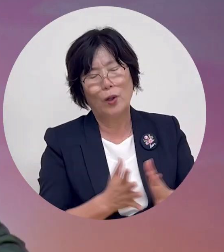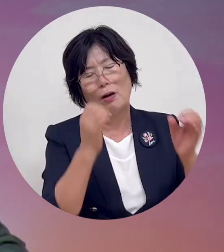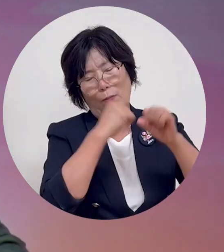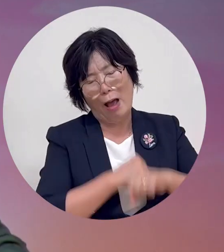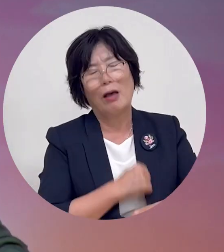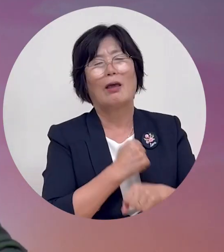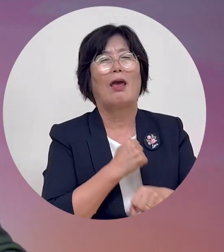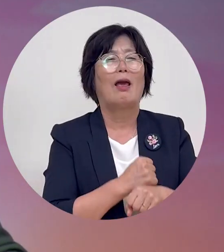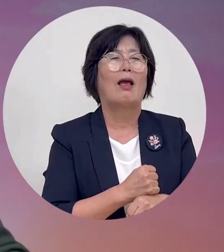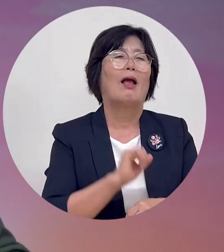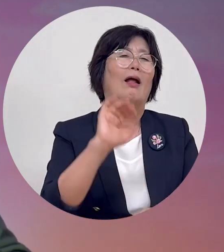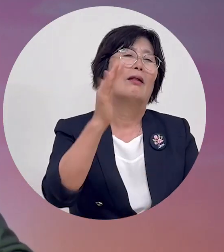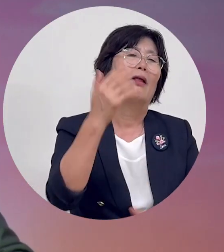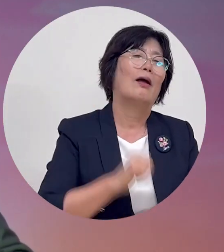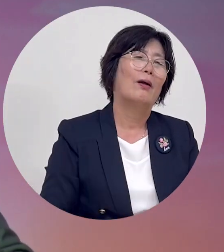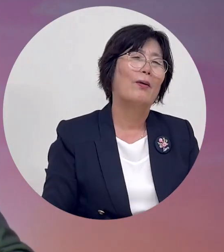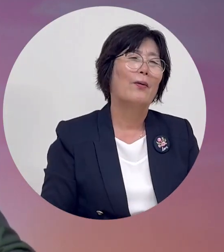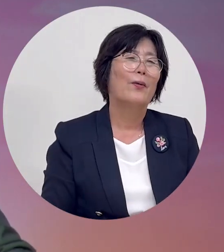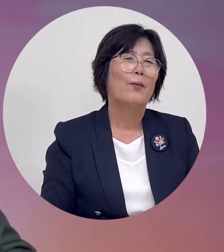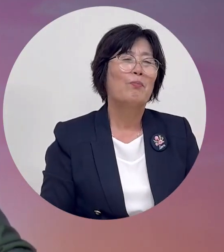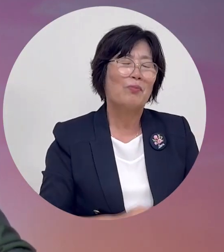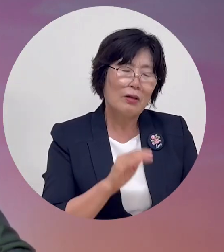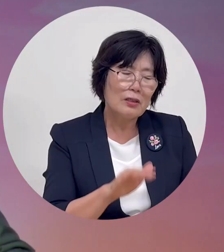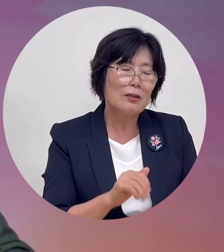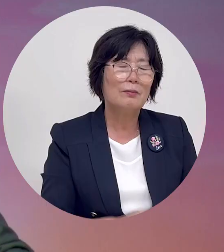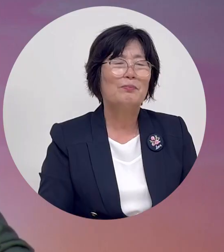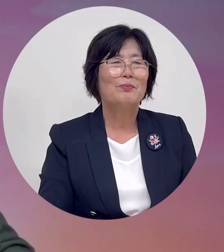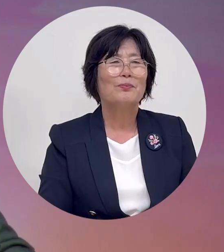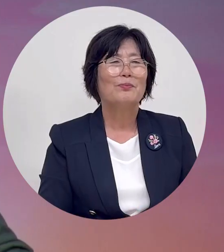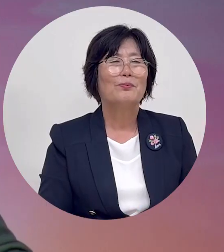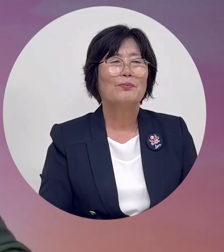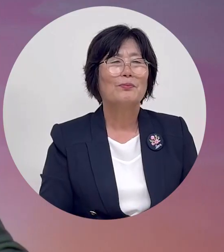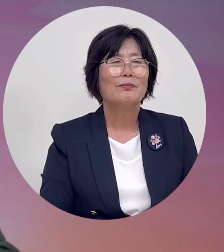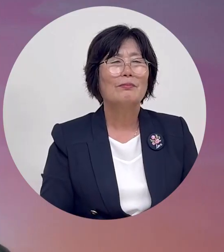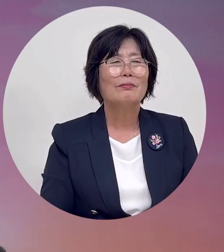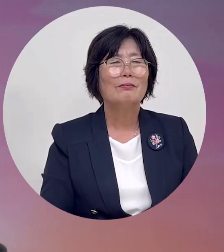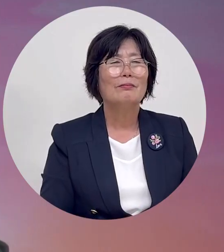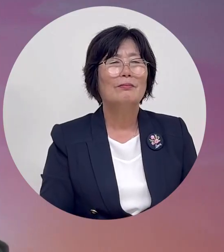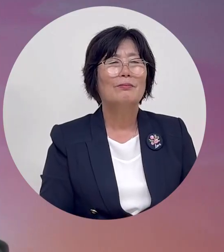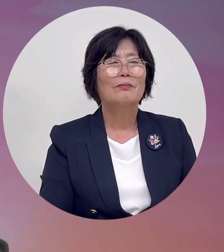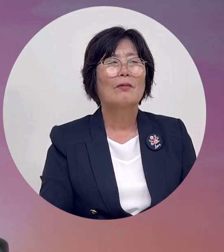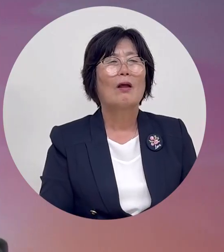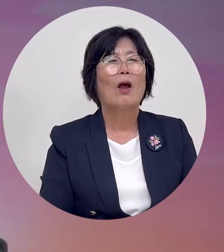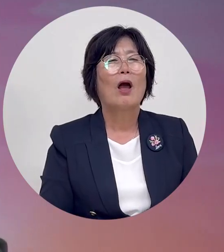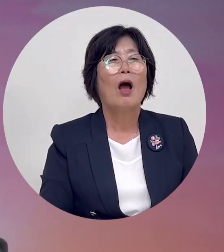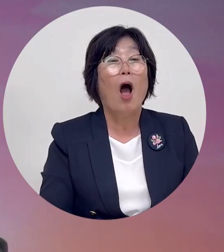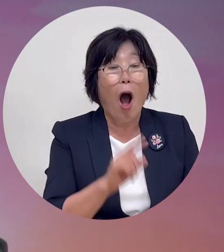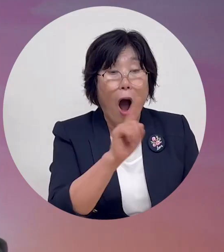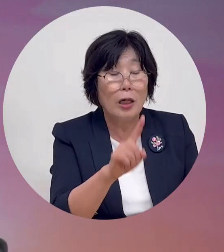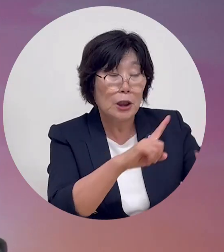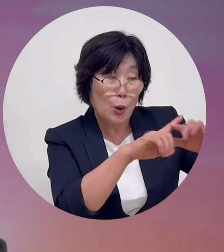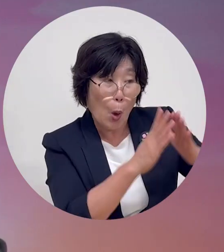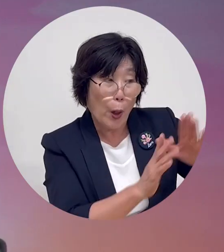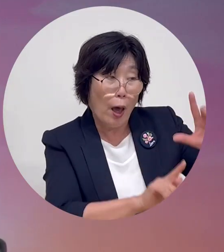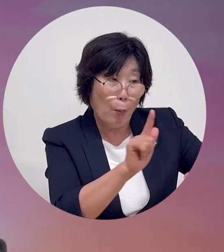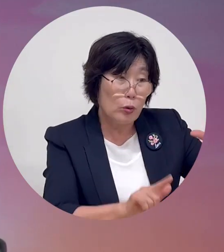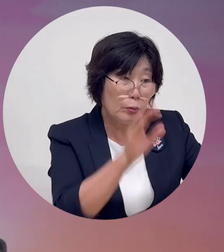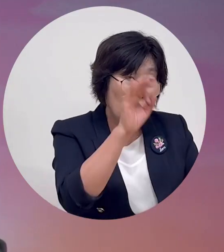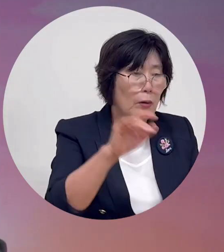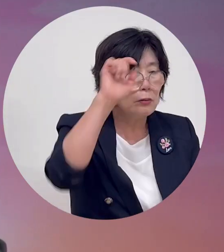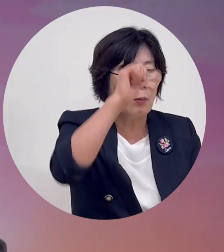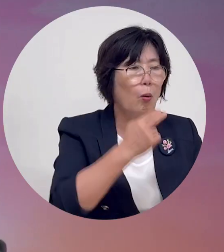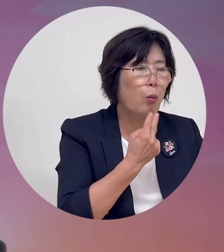한국교회 망하게 했다라고 말해도 틀림없어요. 왜? 어느 교회를 보면 새벽 예배도 다